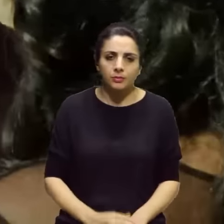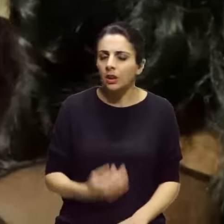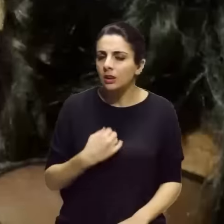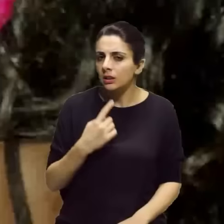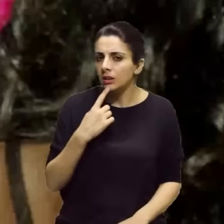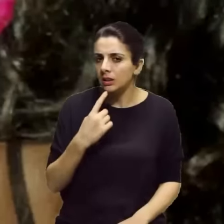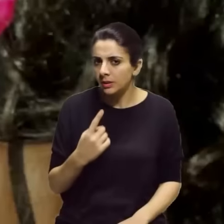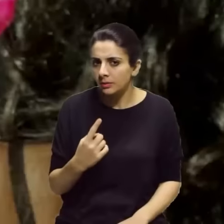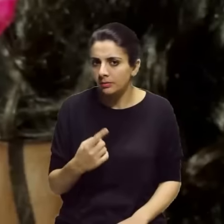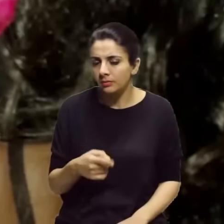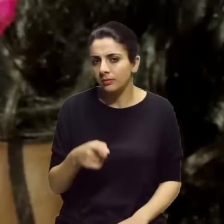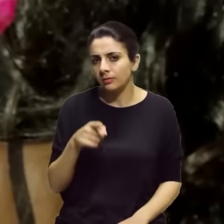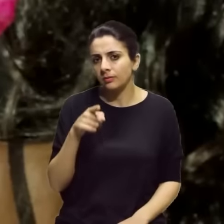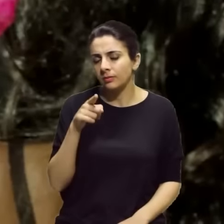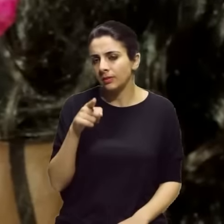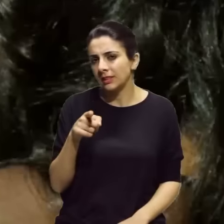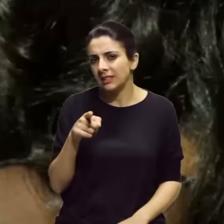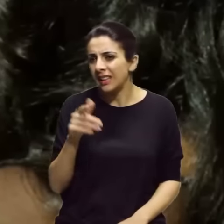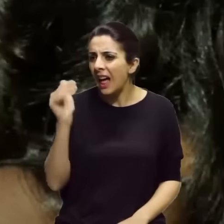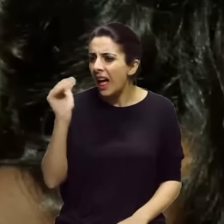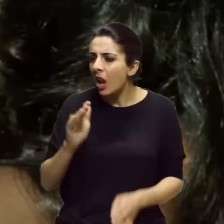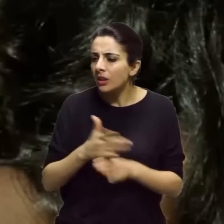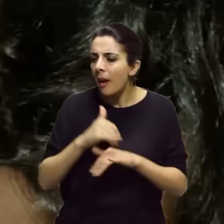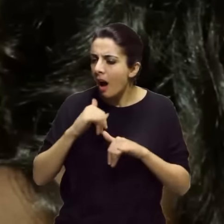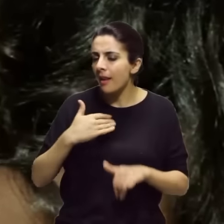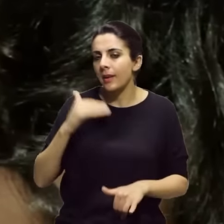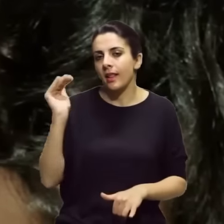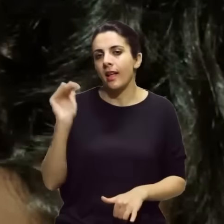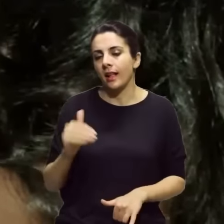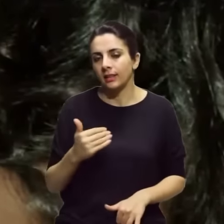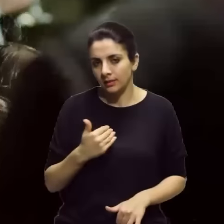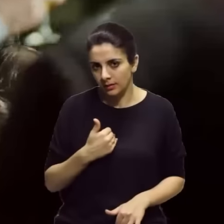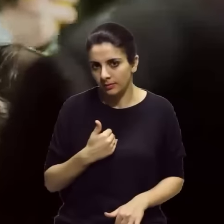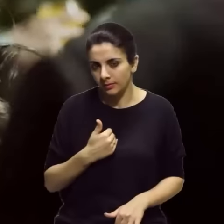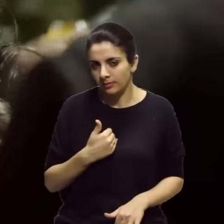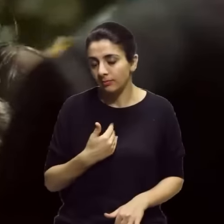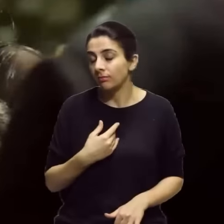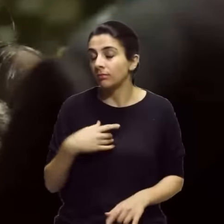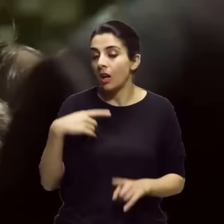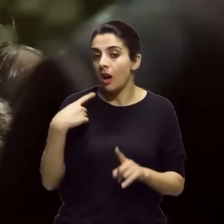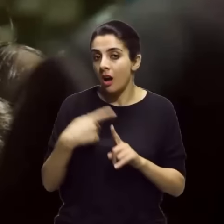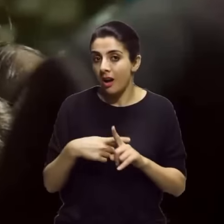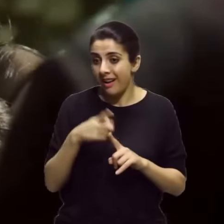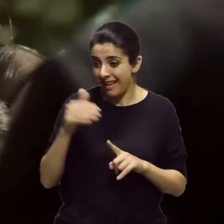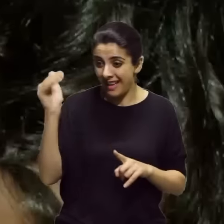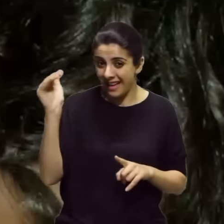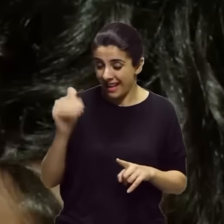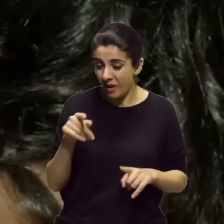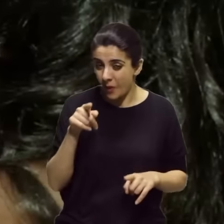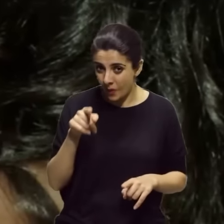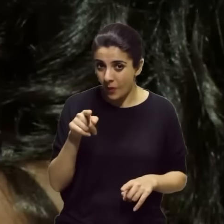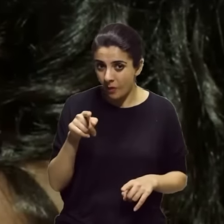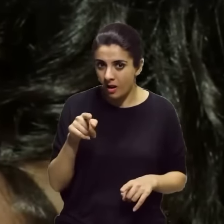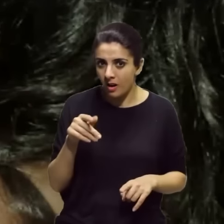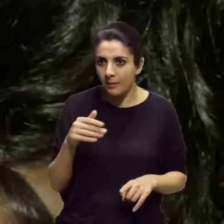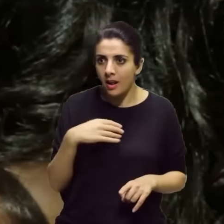Şöyle diyeyim. Sizi atan rüzgarın aynısı bizi de buraya attı. Hatta o sizi buraya atan rüzgar